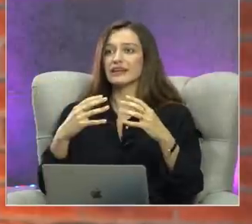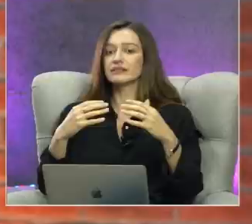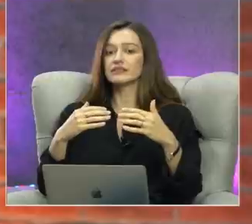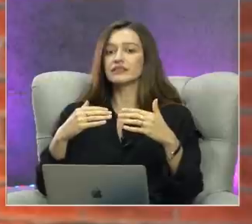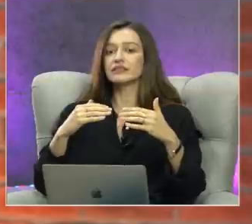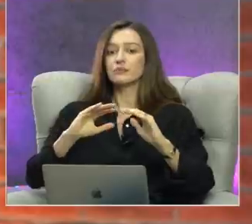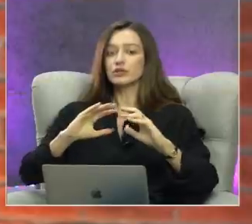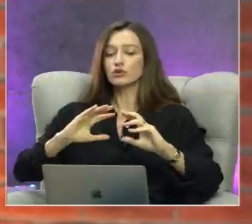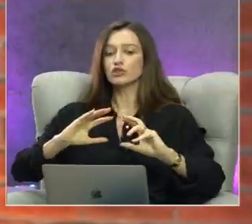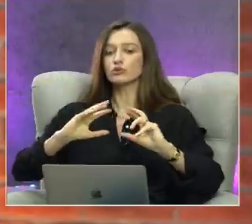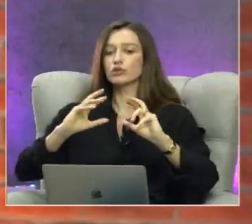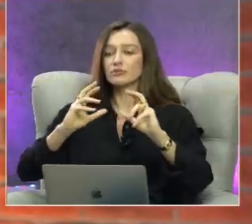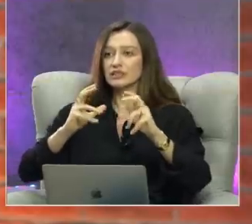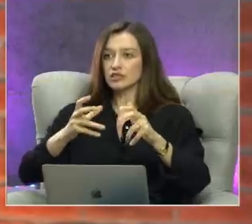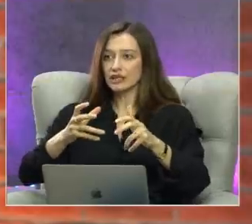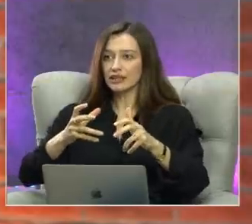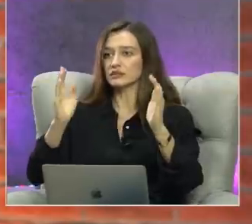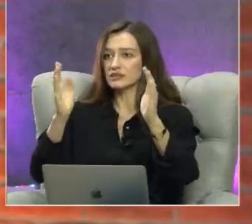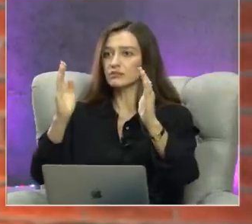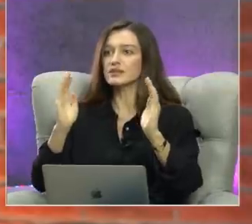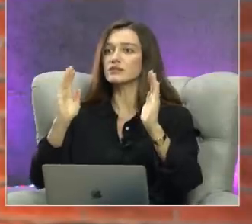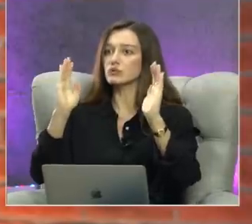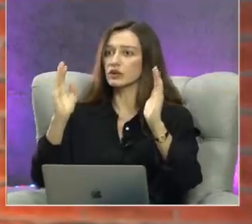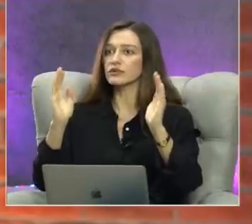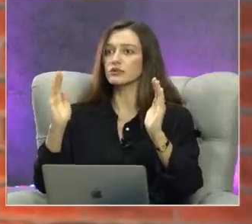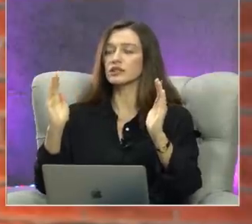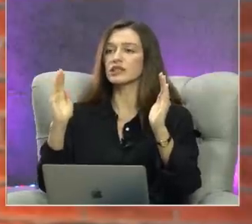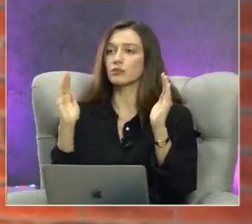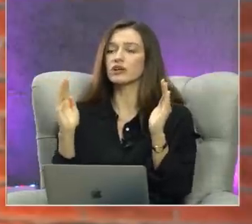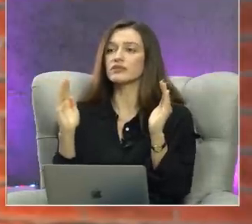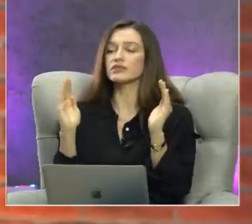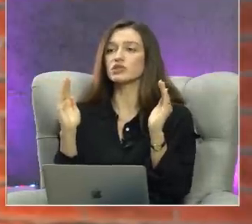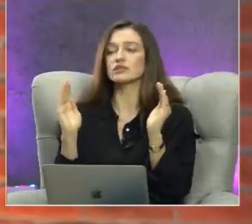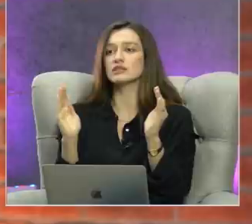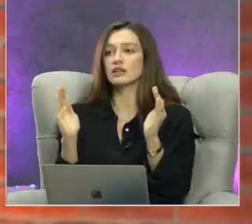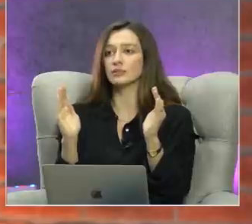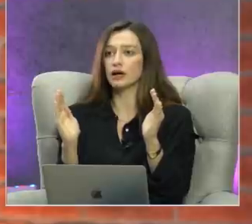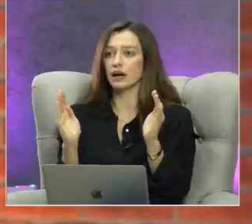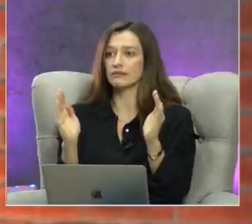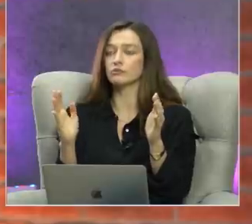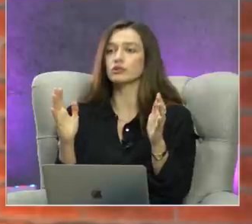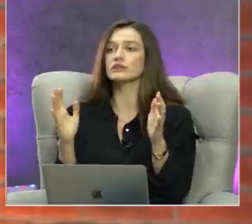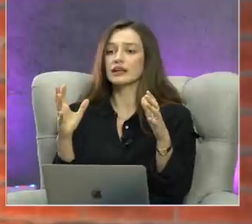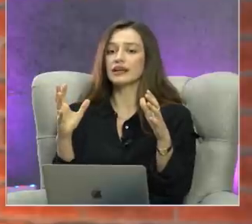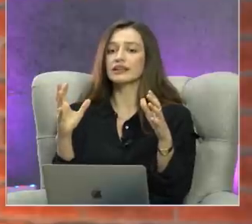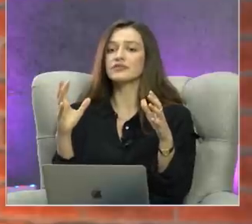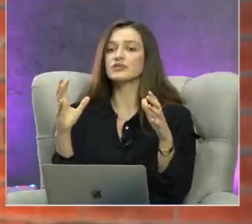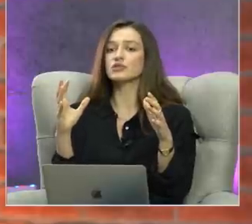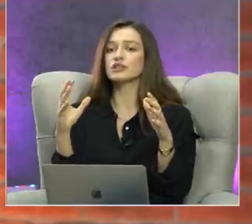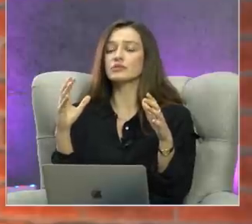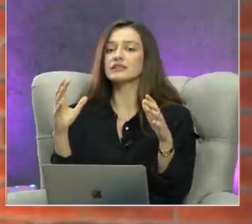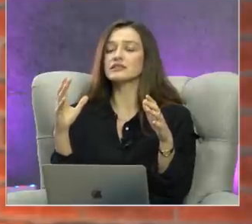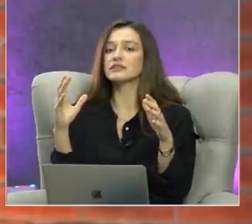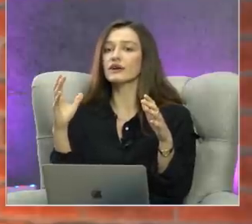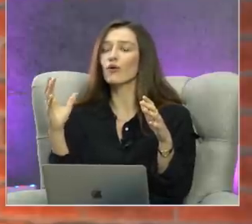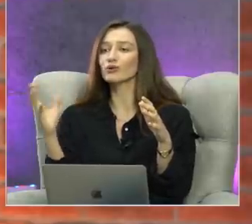hali. Elinizdeki birçok şey ulaşabilecekken sizin bahsettiğiniz o kafes örneğindeki gibi o kafesin içinde sınırlanma hali ve burada yani kafesin